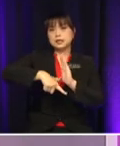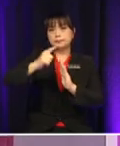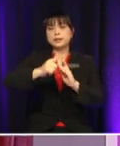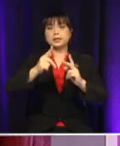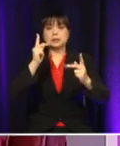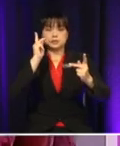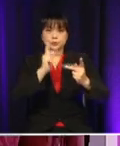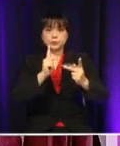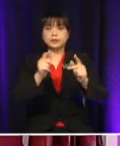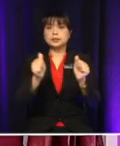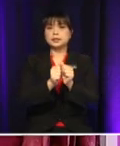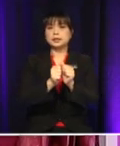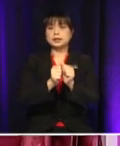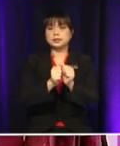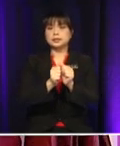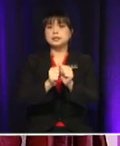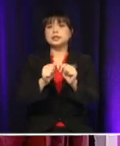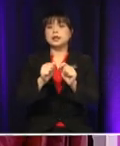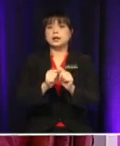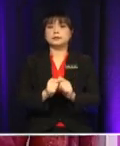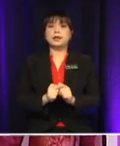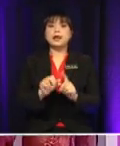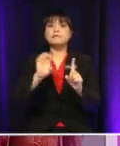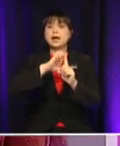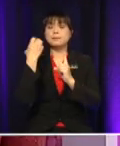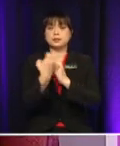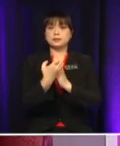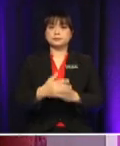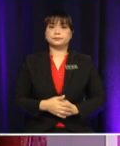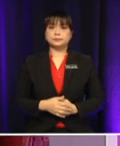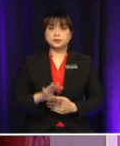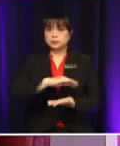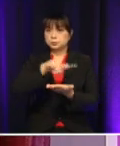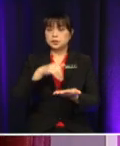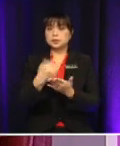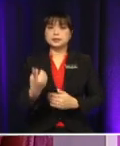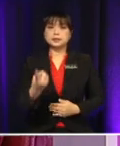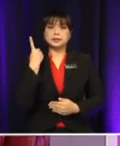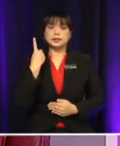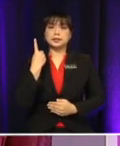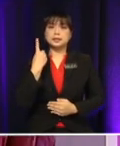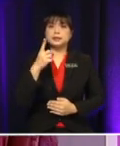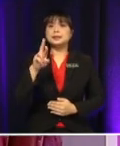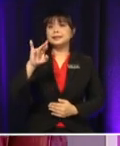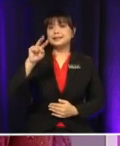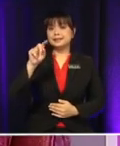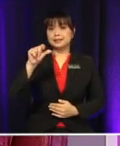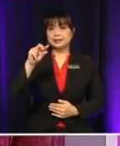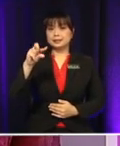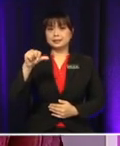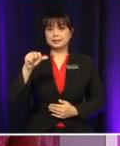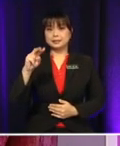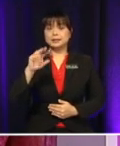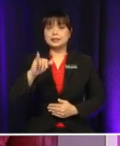kepada and Wiran so clone itu mempunyai daya rintangan yang sama saja so Apabila ada satu penyakit baru penyakit